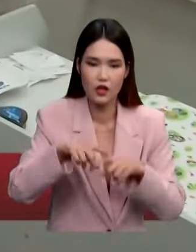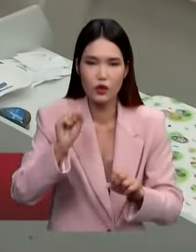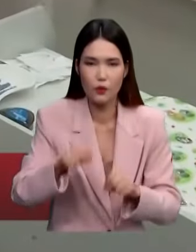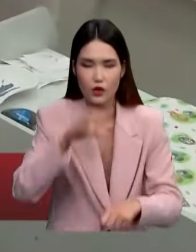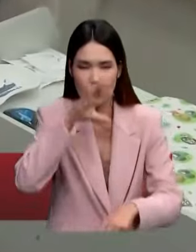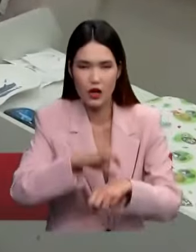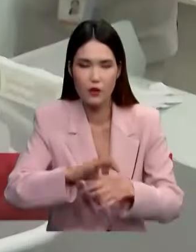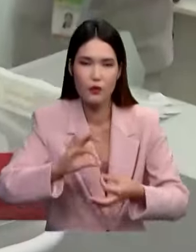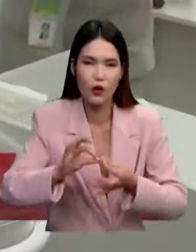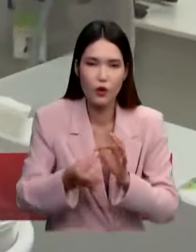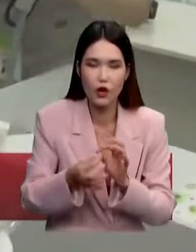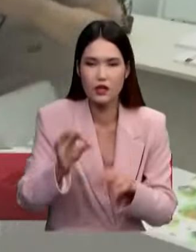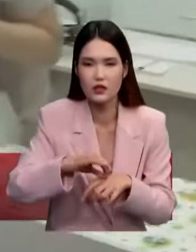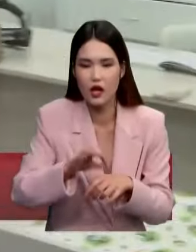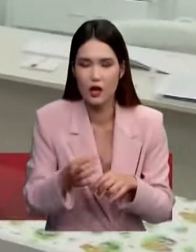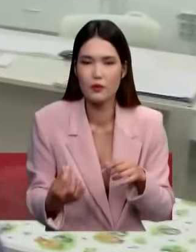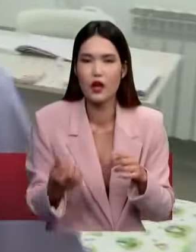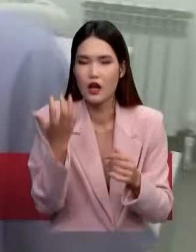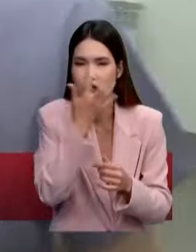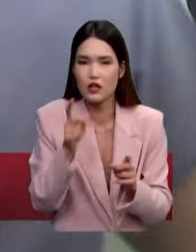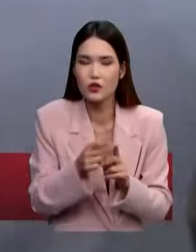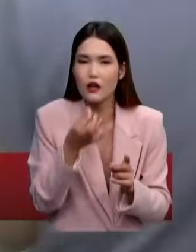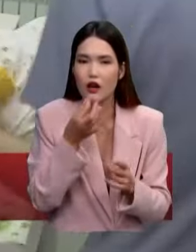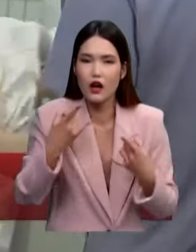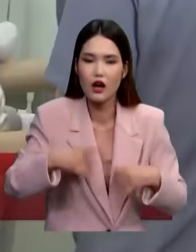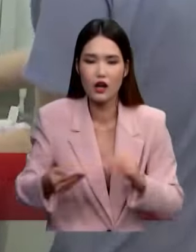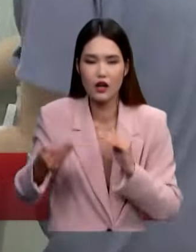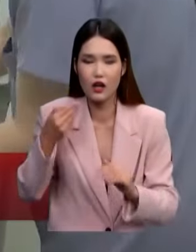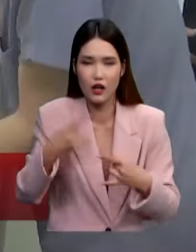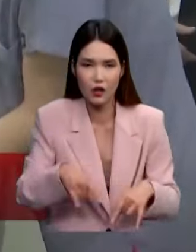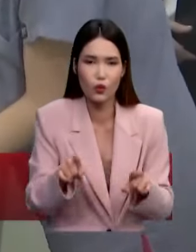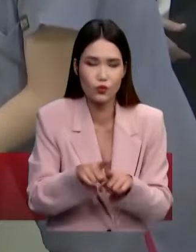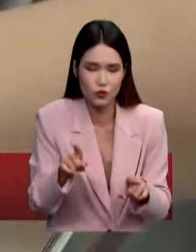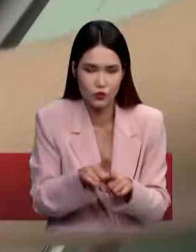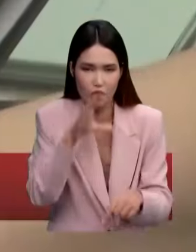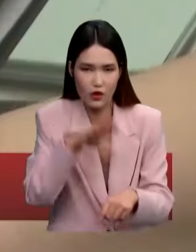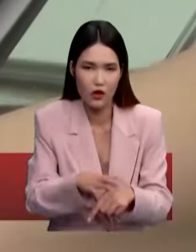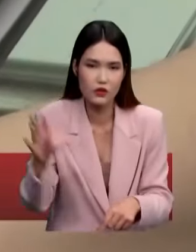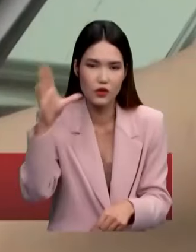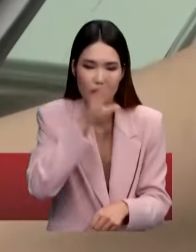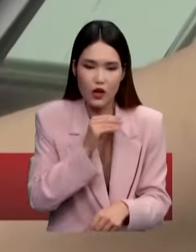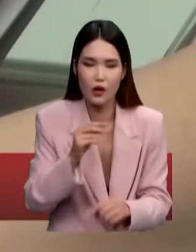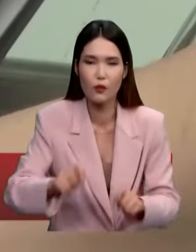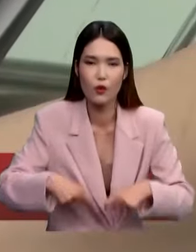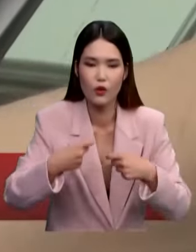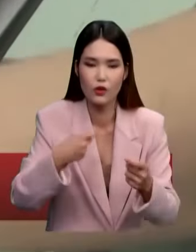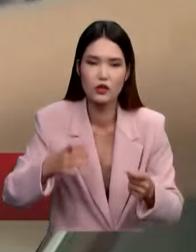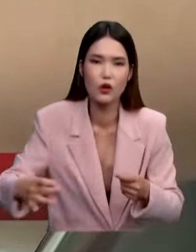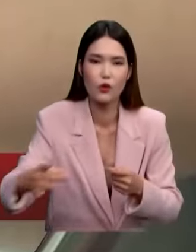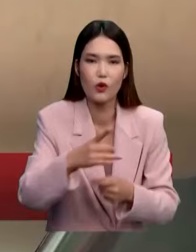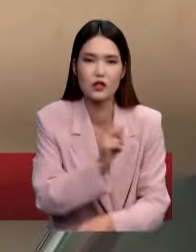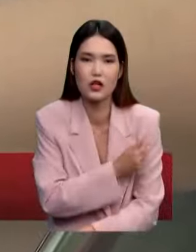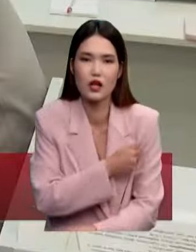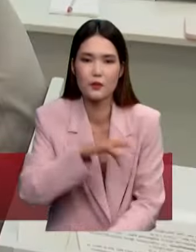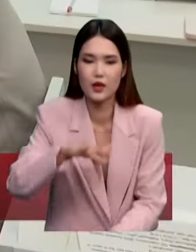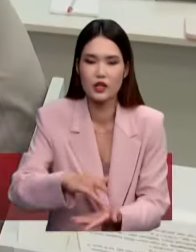все патологии зрения даже у недоношенного новорожденного на ранней стадии беременности. Устройство передано областному перинатальному